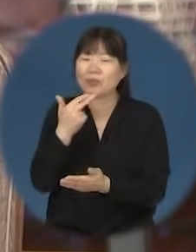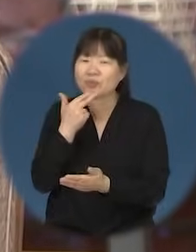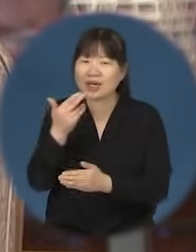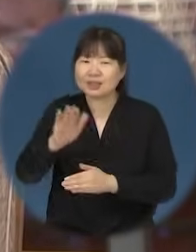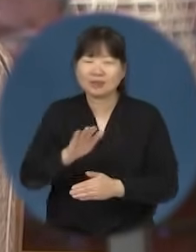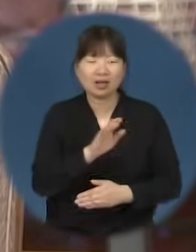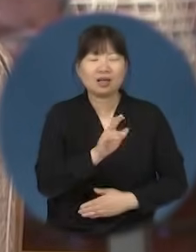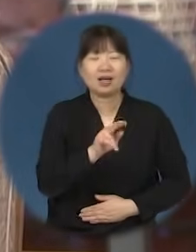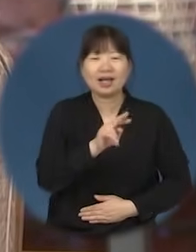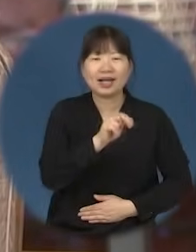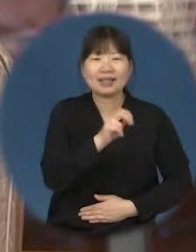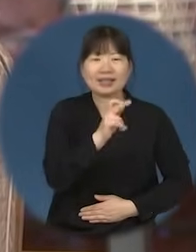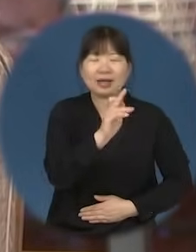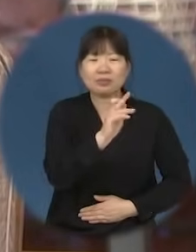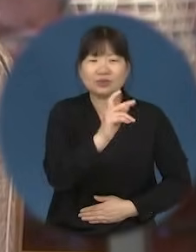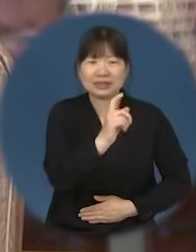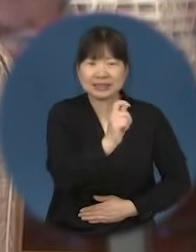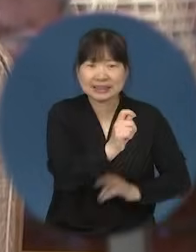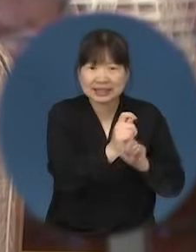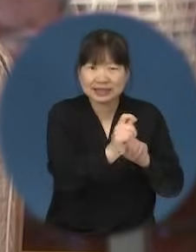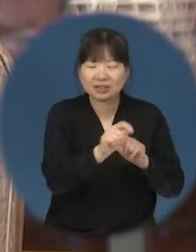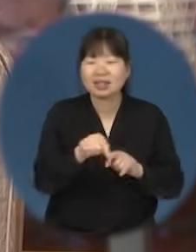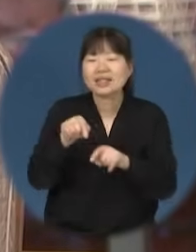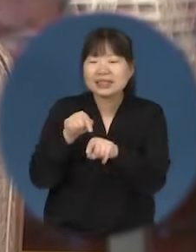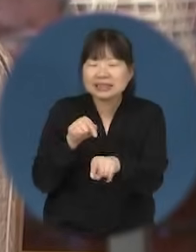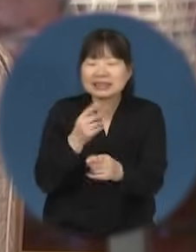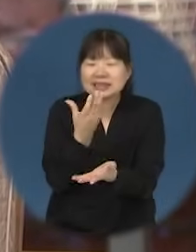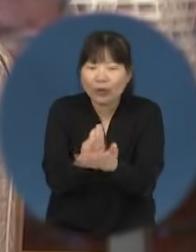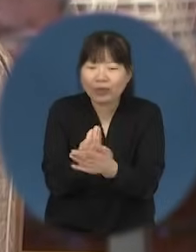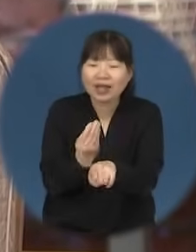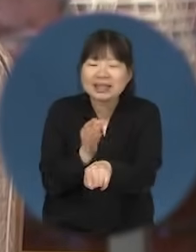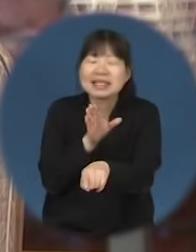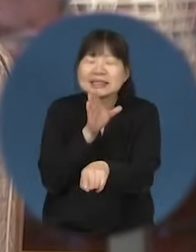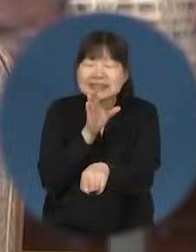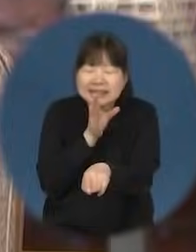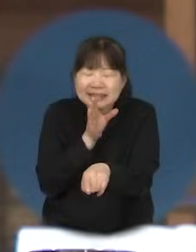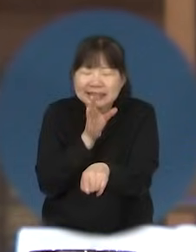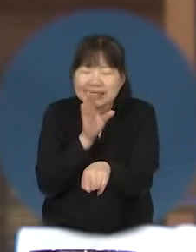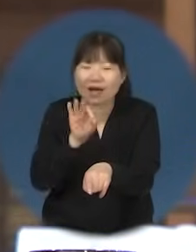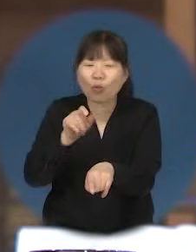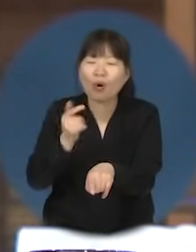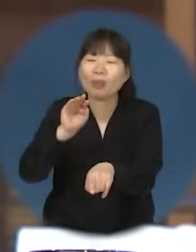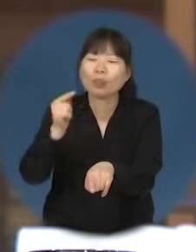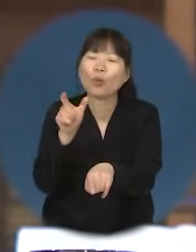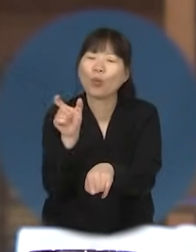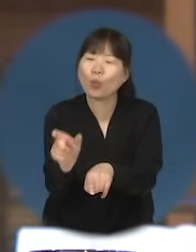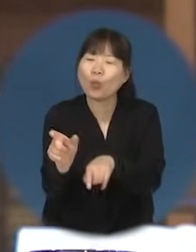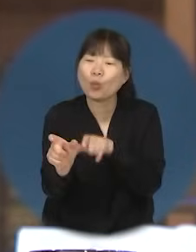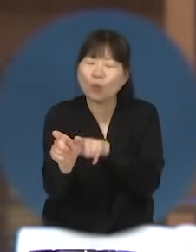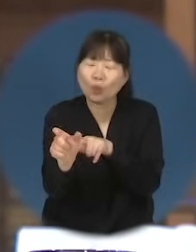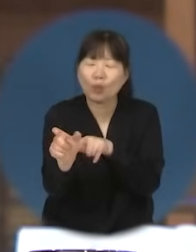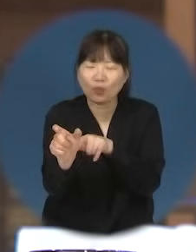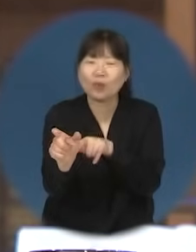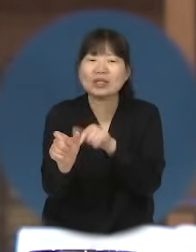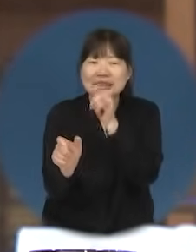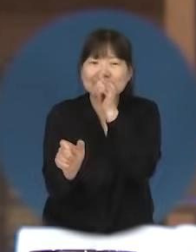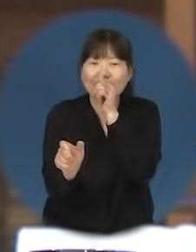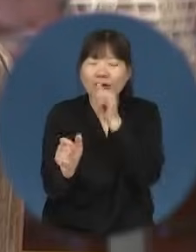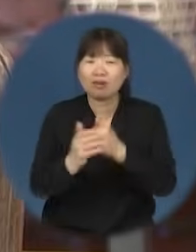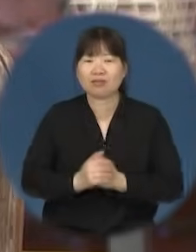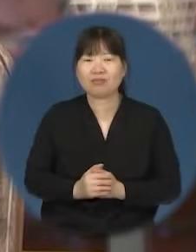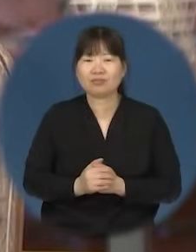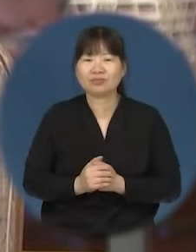게 진짜야라고 그 토큰에다가 써져 있거든요. 그 원본성. 그래봤자 그냥 파일이죠, 하나에. 그렇죠.